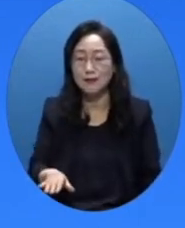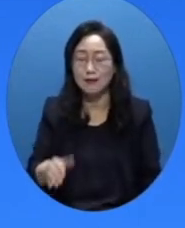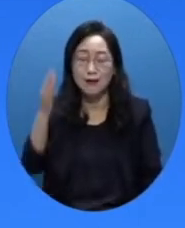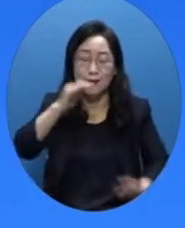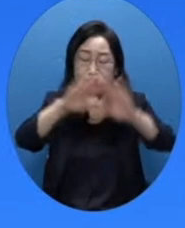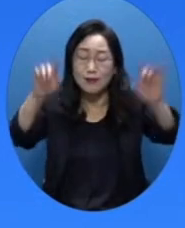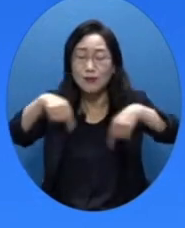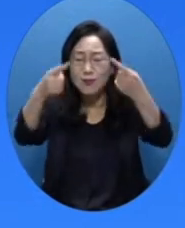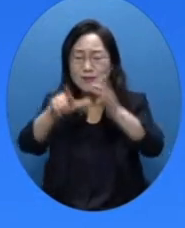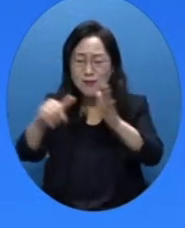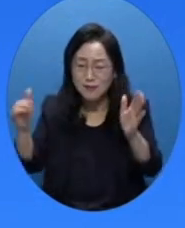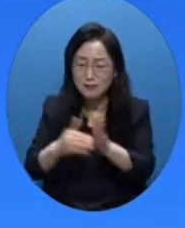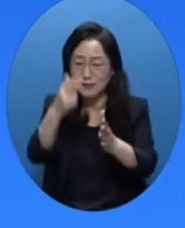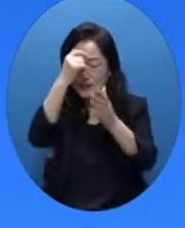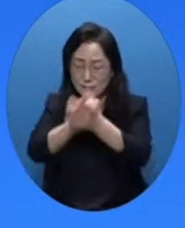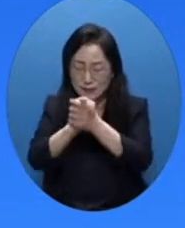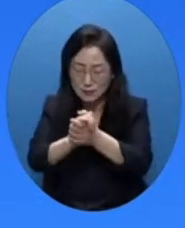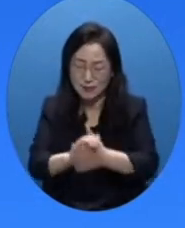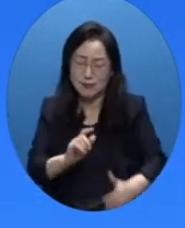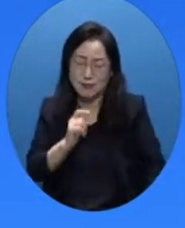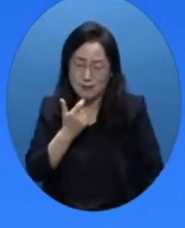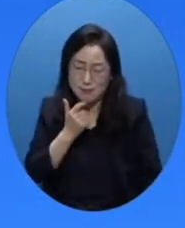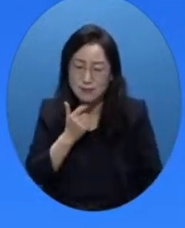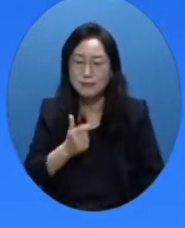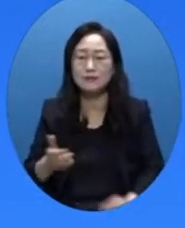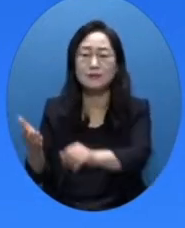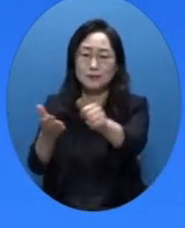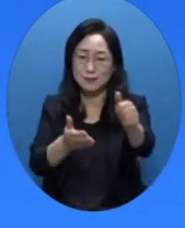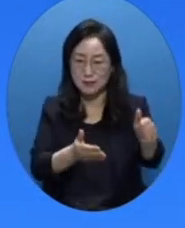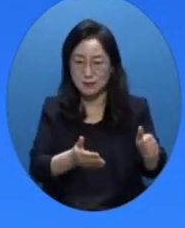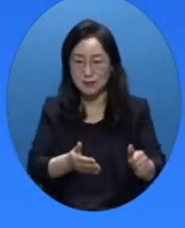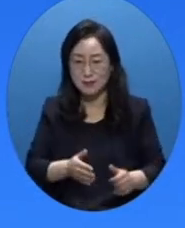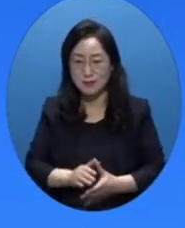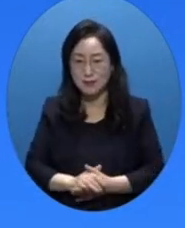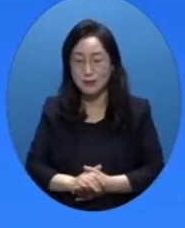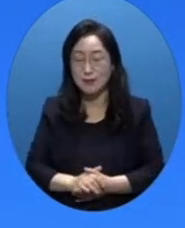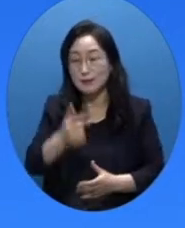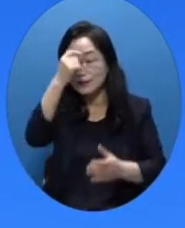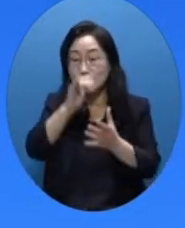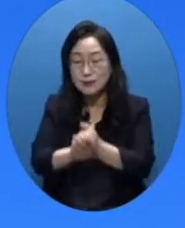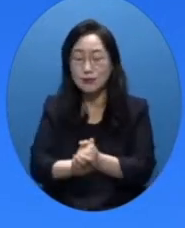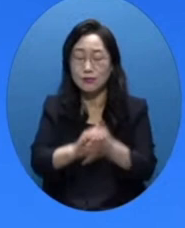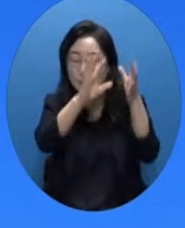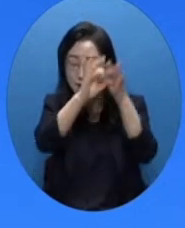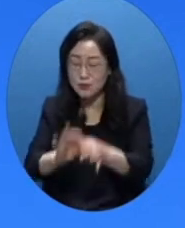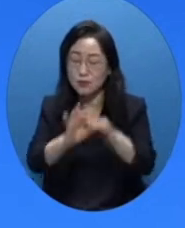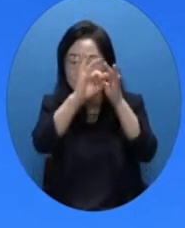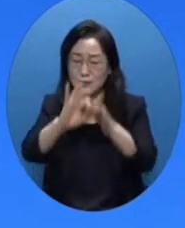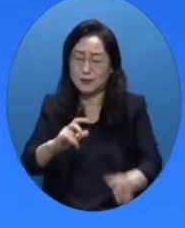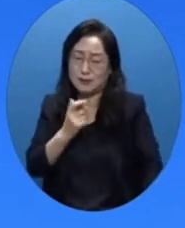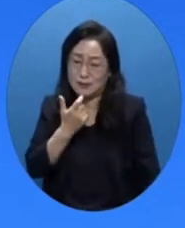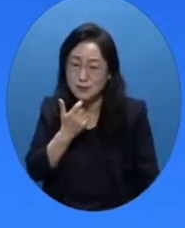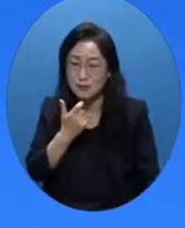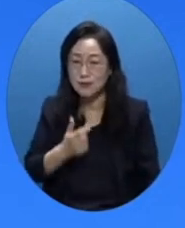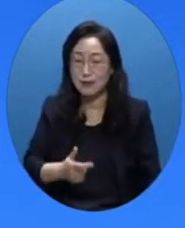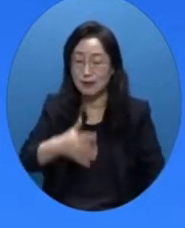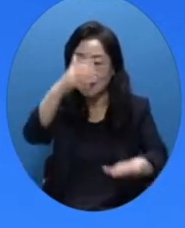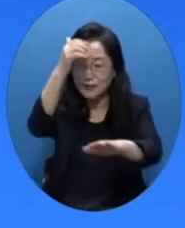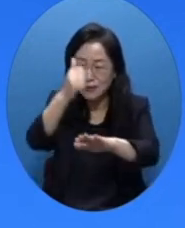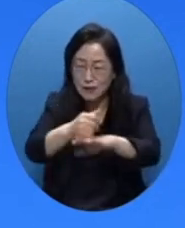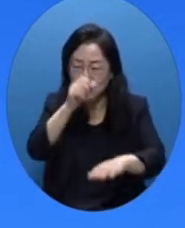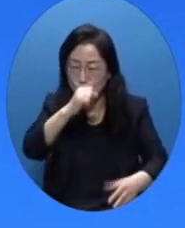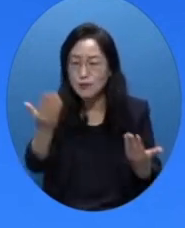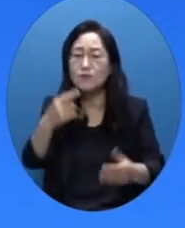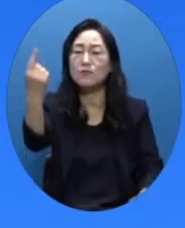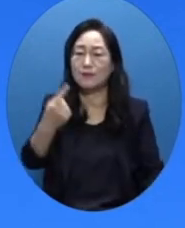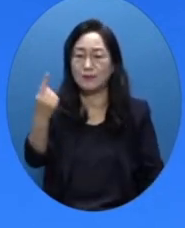때까지 기도의 권을 꼭 붙잡고 놓지 않게 되기를 바랍니다. 기도하고 또 기도하고 또 기도하면 반드시 좋은 일이 일어나는